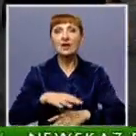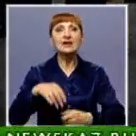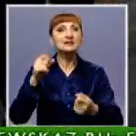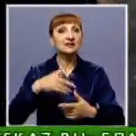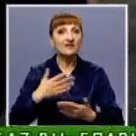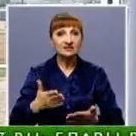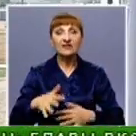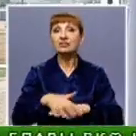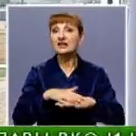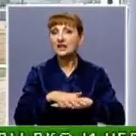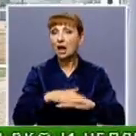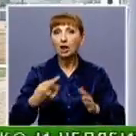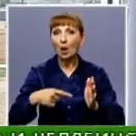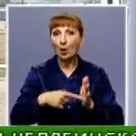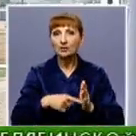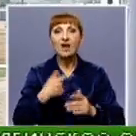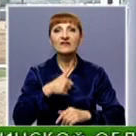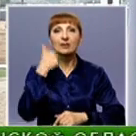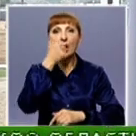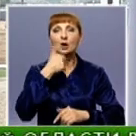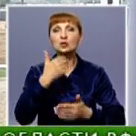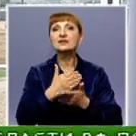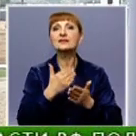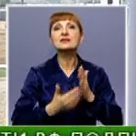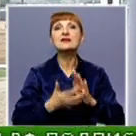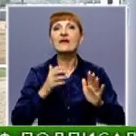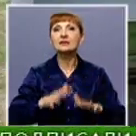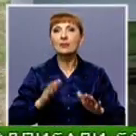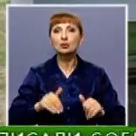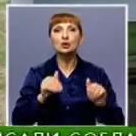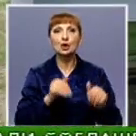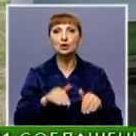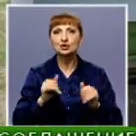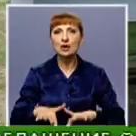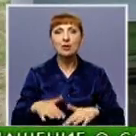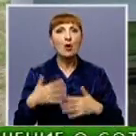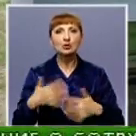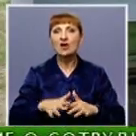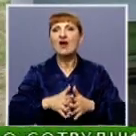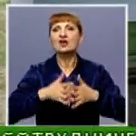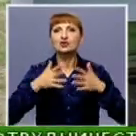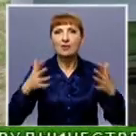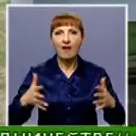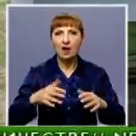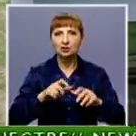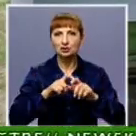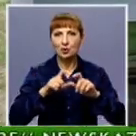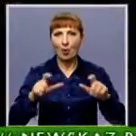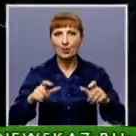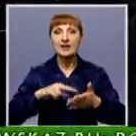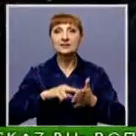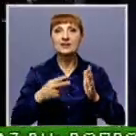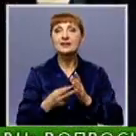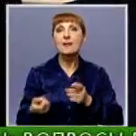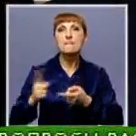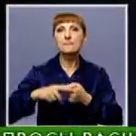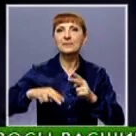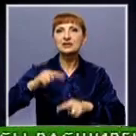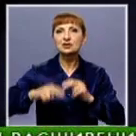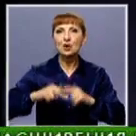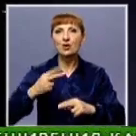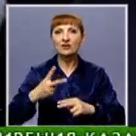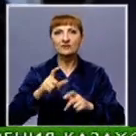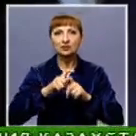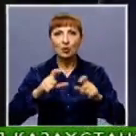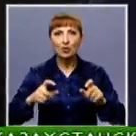соответственно, населения мегаполиса. В этом году задачу с нехваткой мест будут решать, буквально расширяя школы. Запланированы пристройки к двум объектам